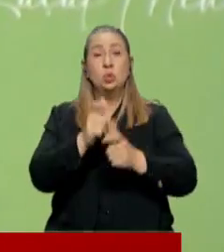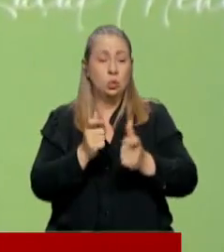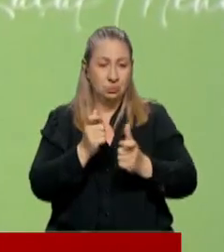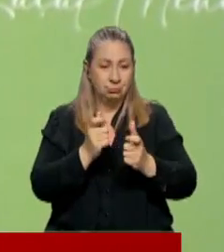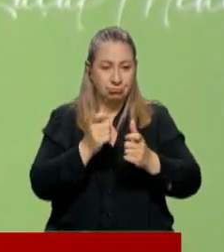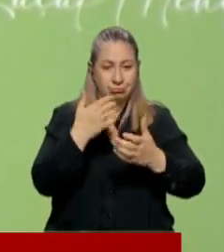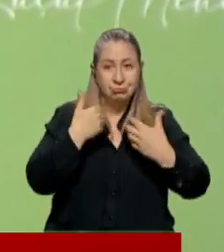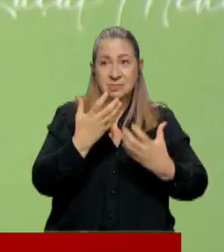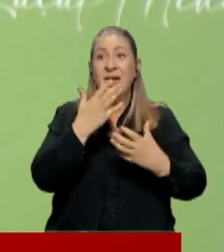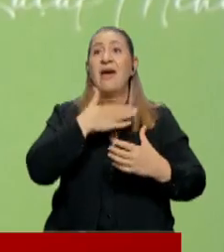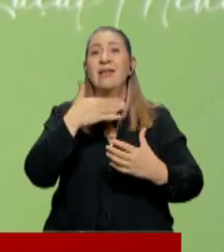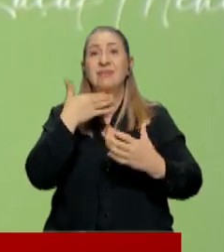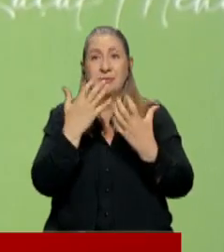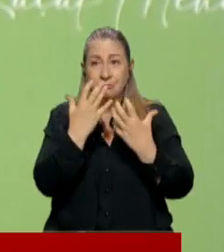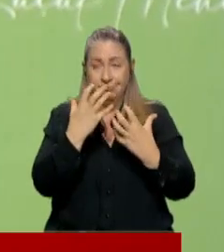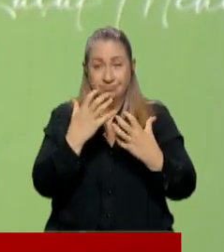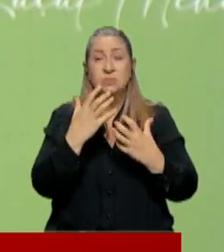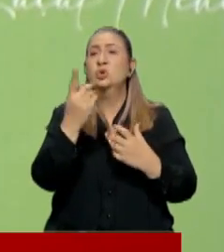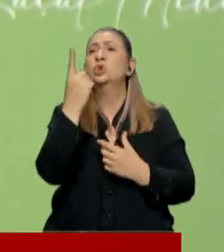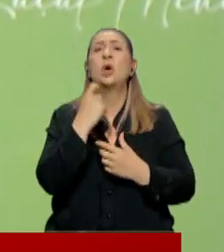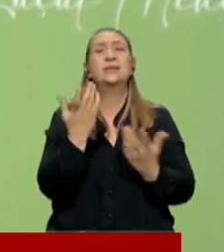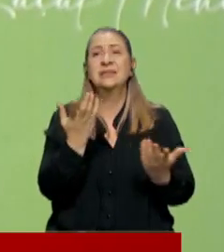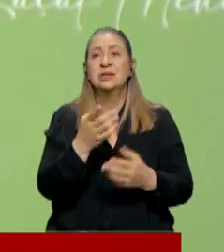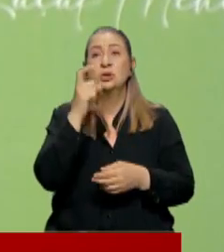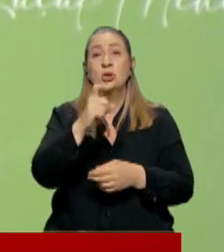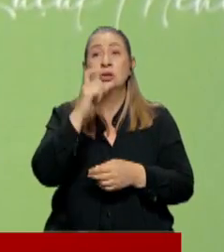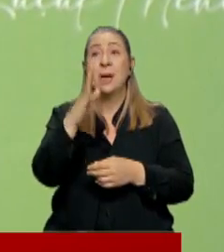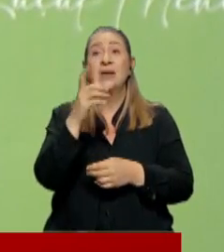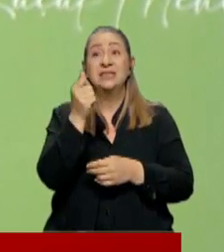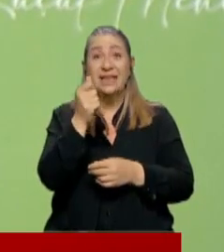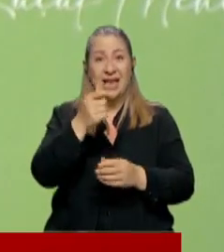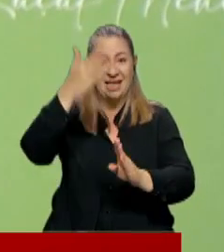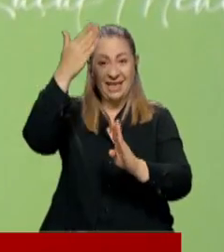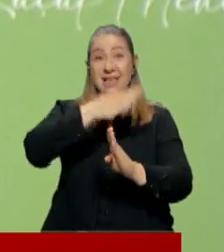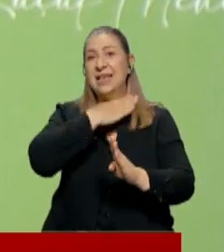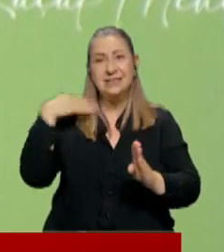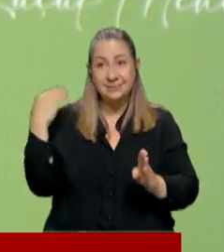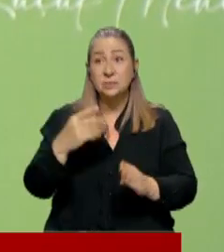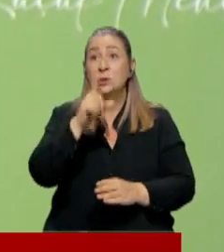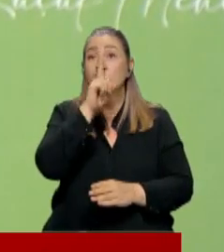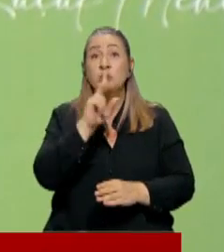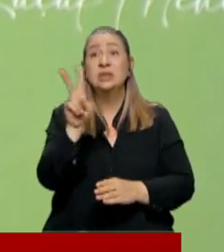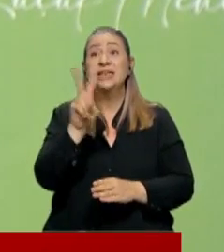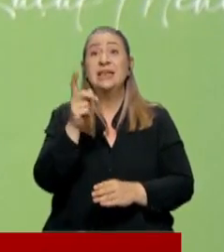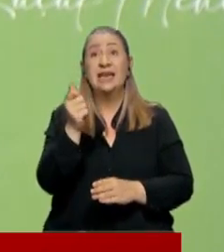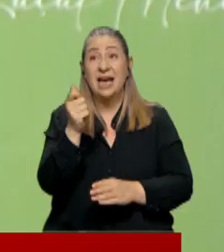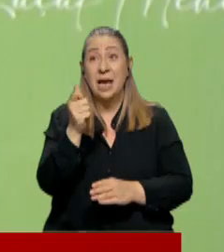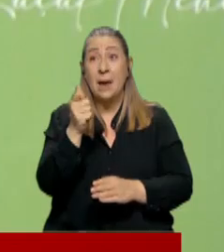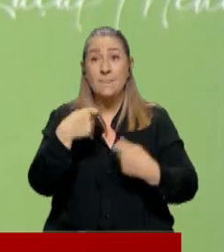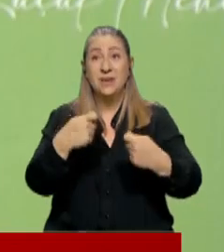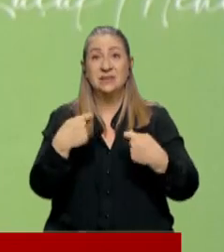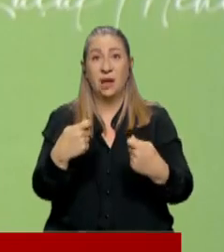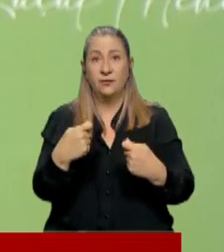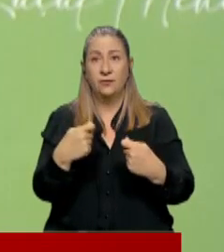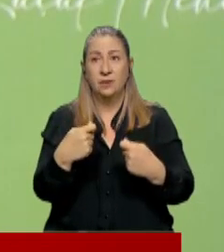üretiyorum. Et üretiyorum. Sorarsanız 95 liraya kesim, 120 liraya